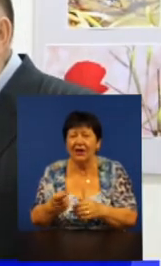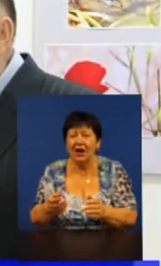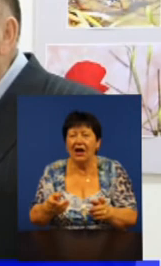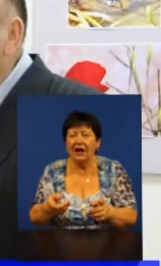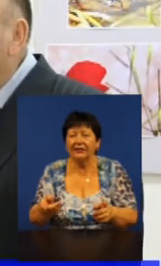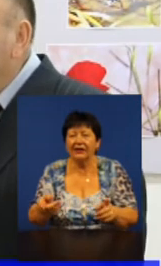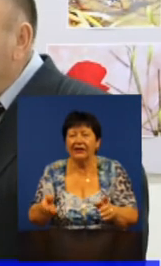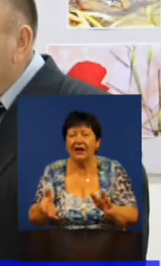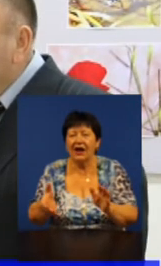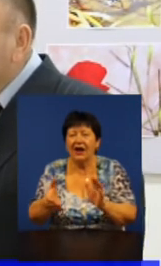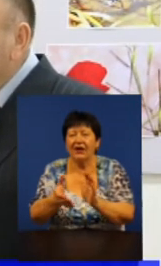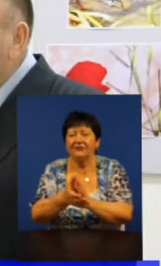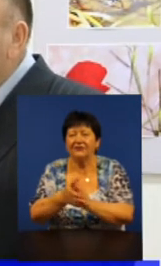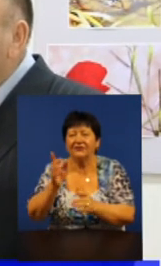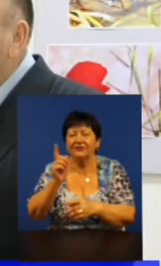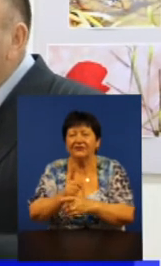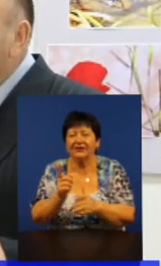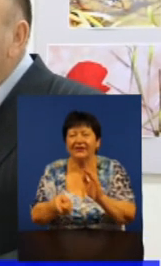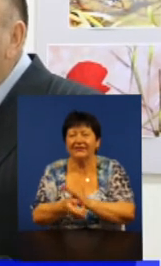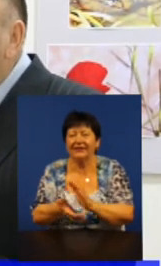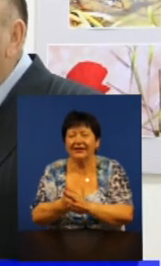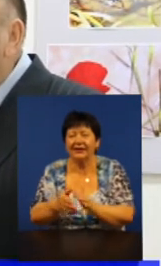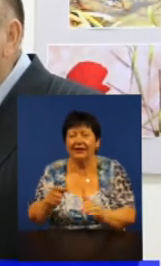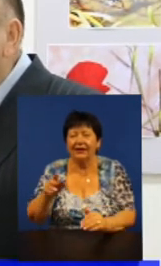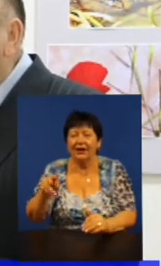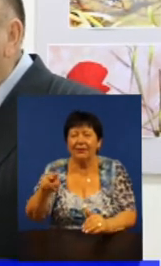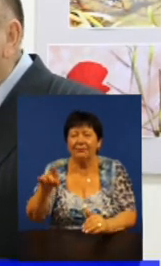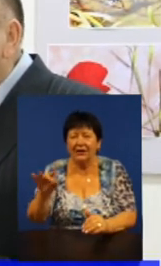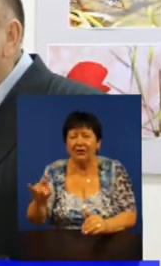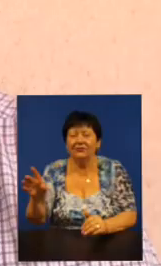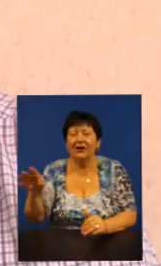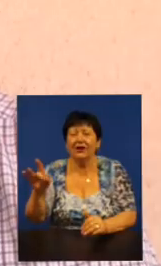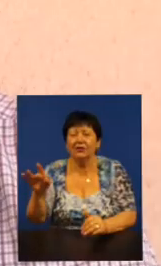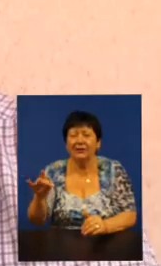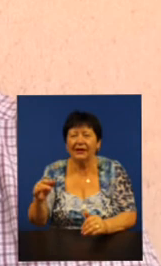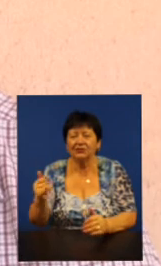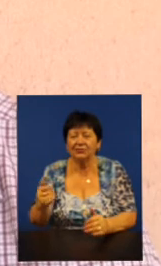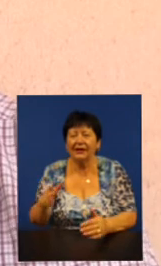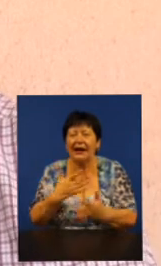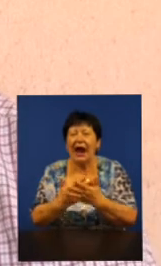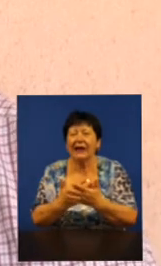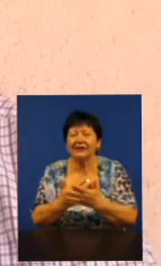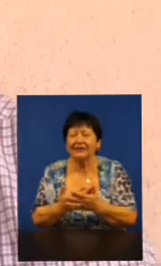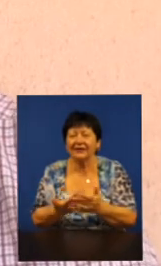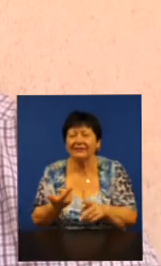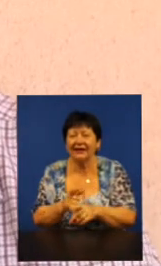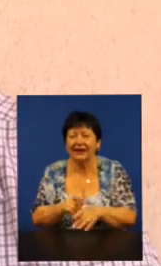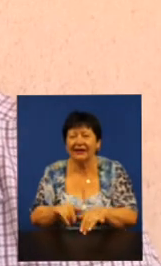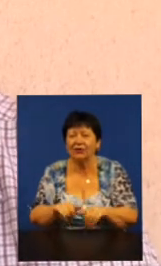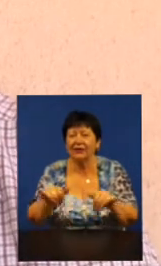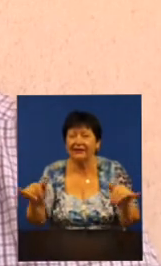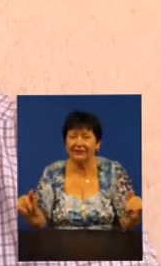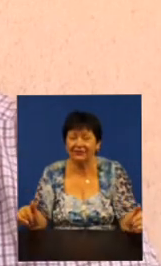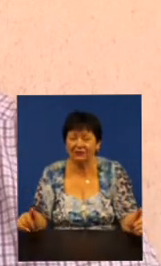între localitățile raionului Cimișlia și localitățile județului Prahova, România. Prin activitățile pe care le-am